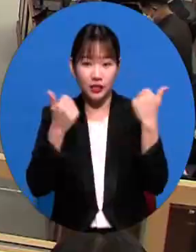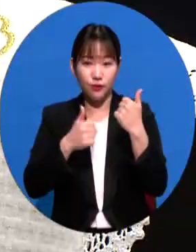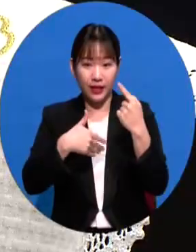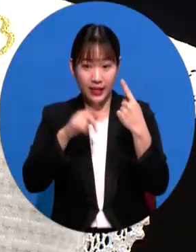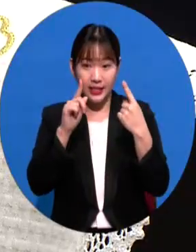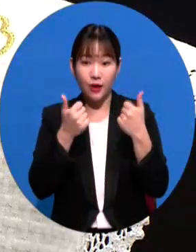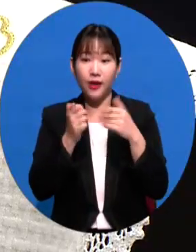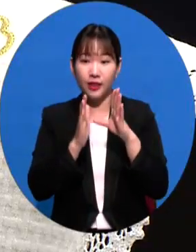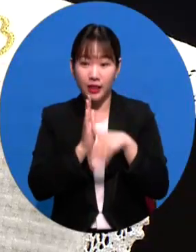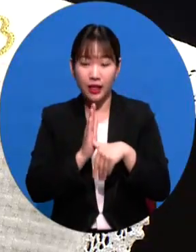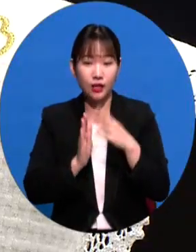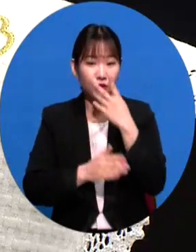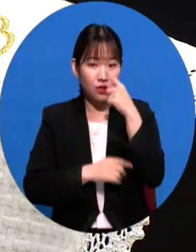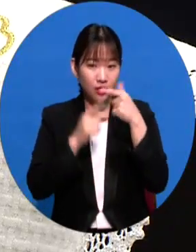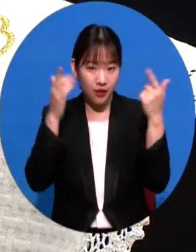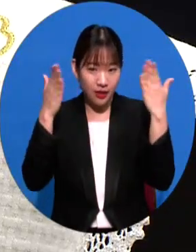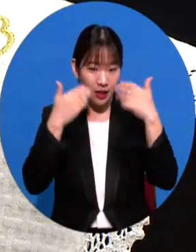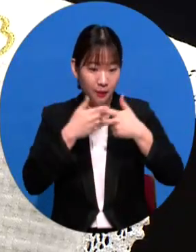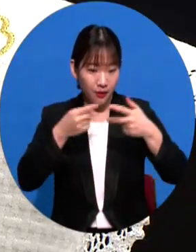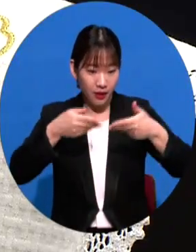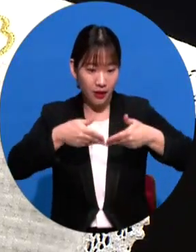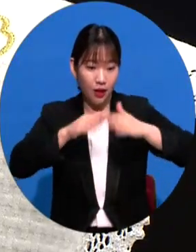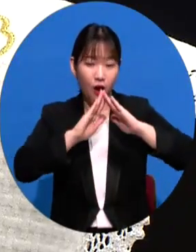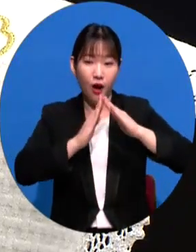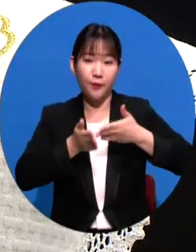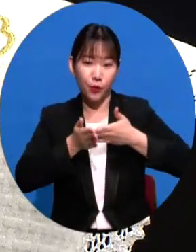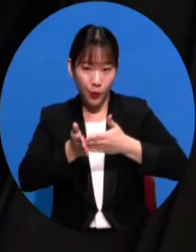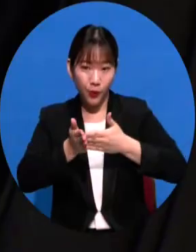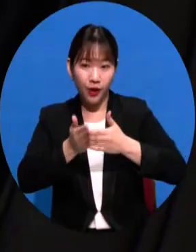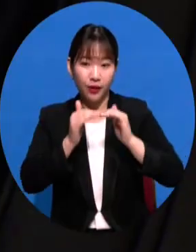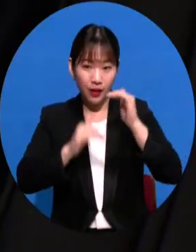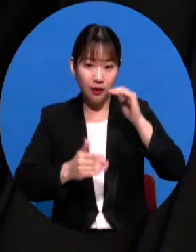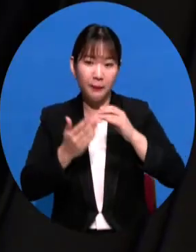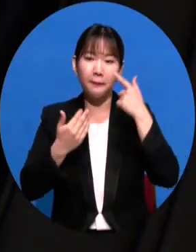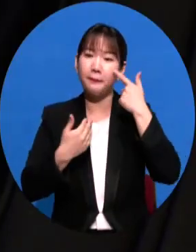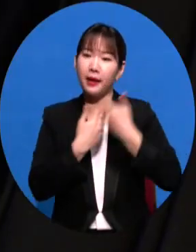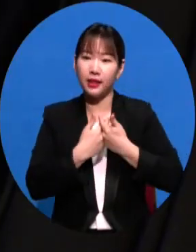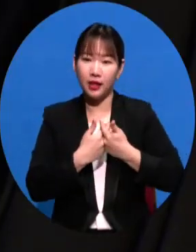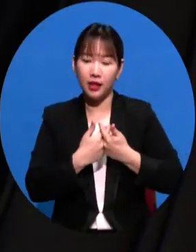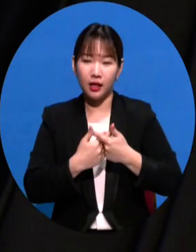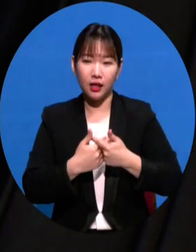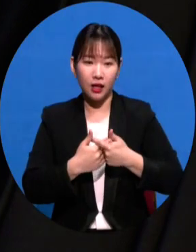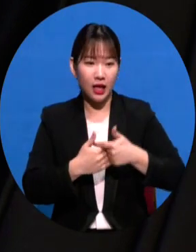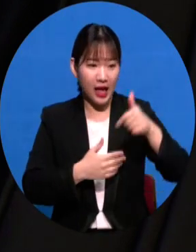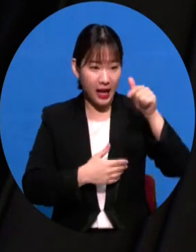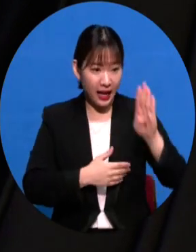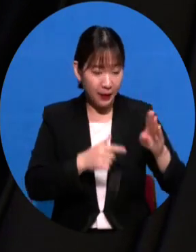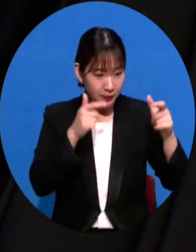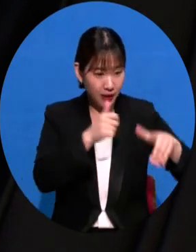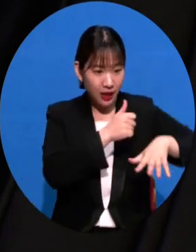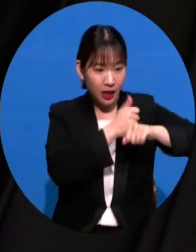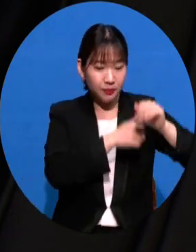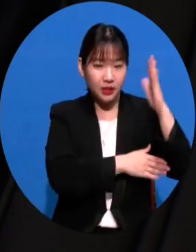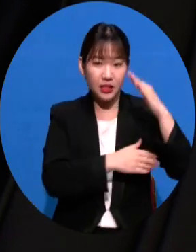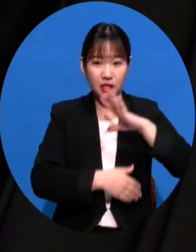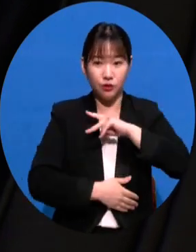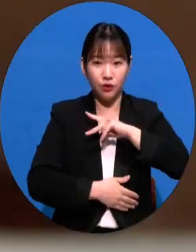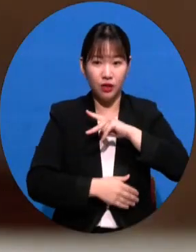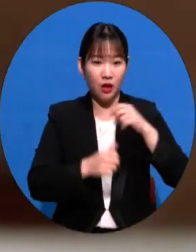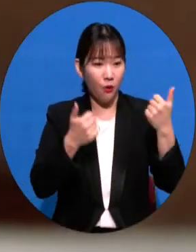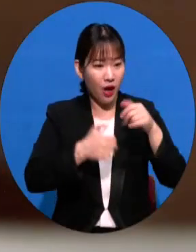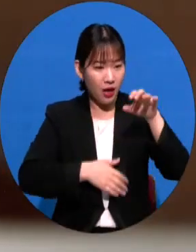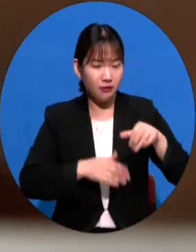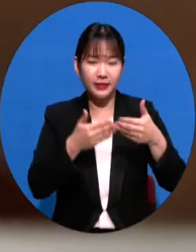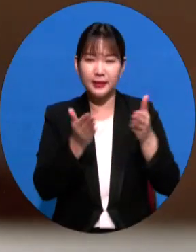본회의에서는 순천대 의대 설립을 촉구하는 결의안 채택에 반대하며 여수시의 갑지 욕구에 포함된 시의원들이 본